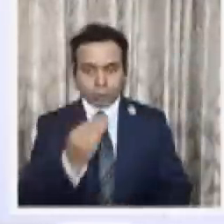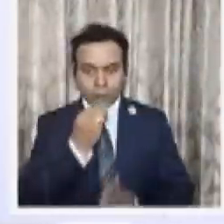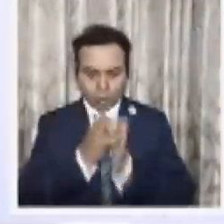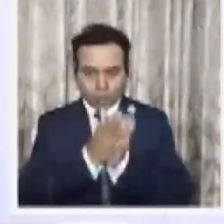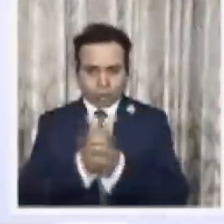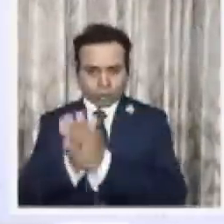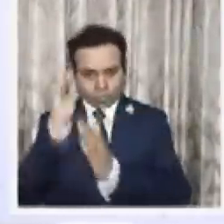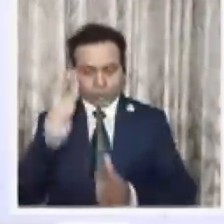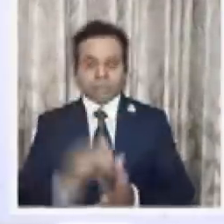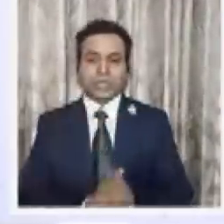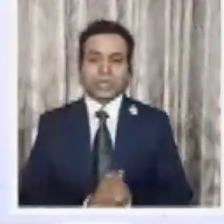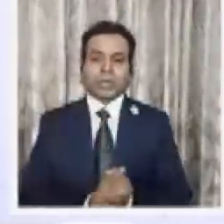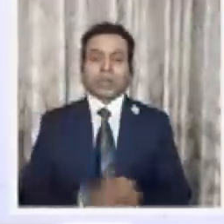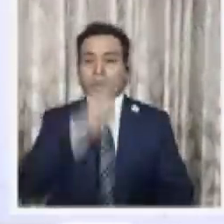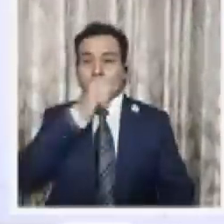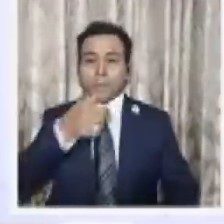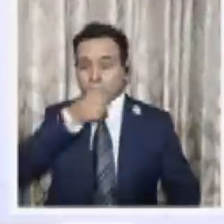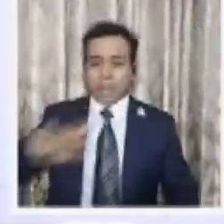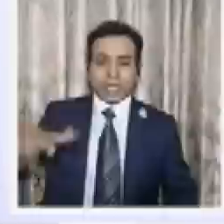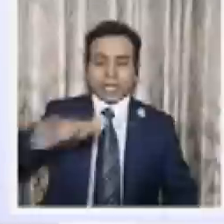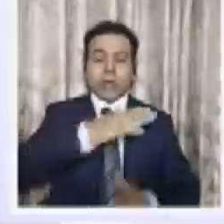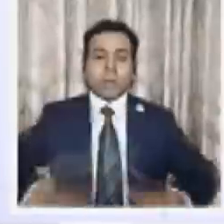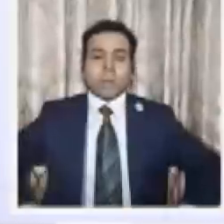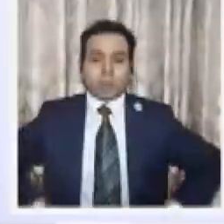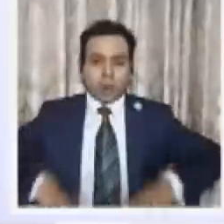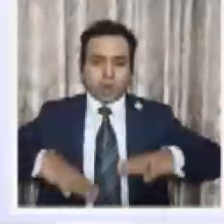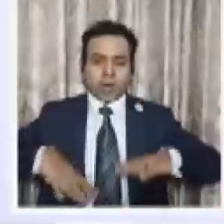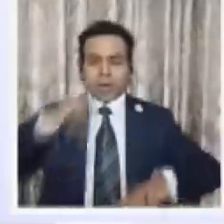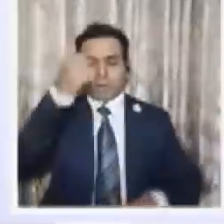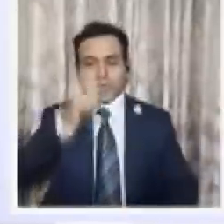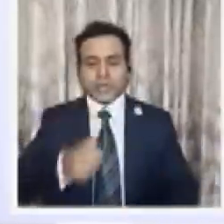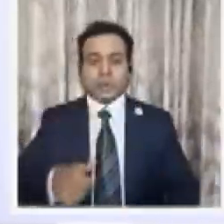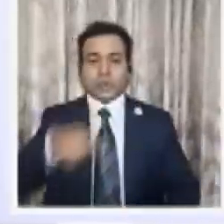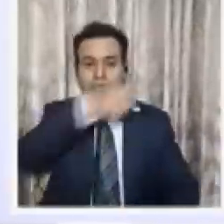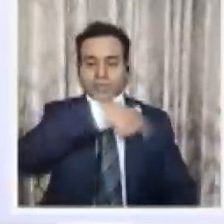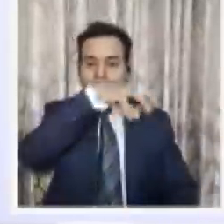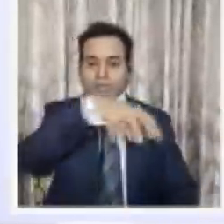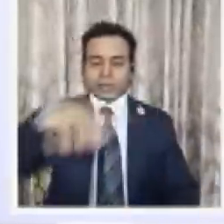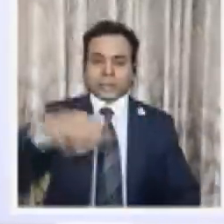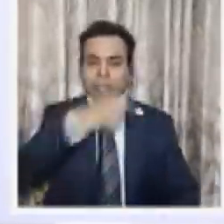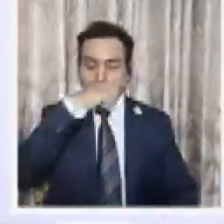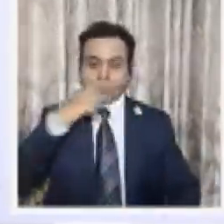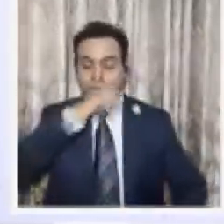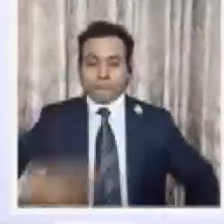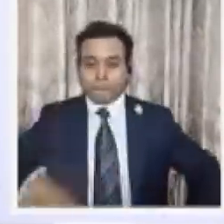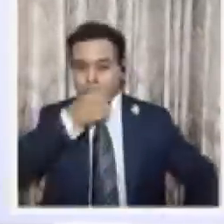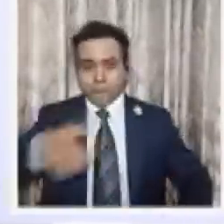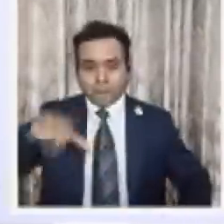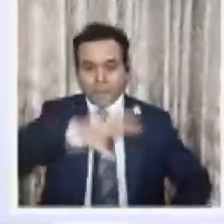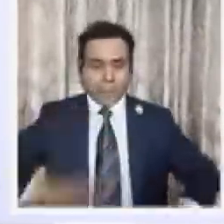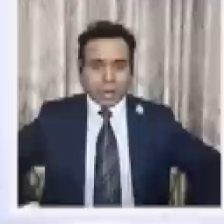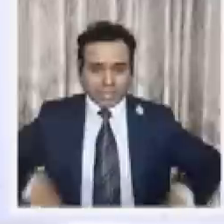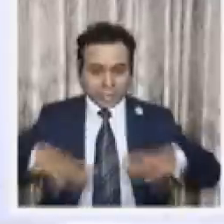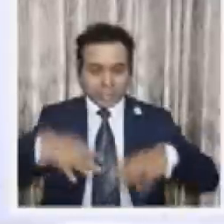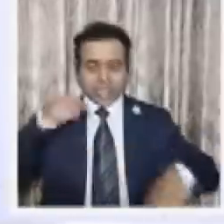তথ্য পরিবেশনের আগে একটি বিষয়ে সতর্কতা অবলম্বন করার জন্য অনুরোধ করছি। প্রাকৃতিক দুর্যোগ বন্যা, আমাদের অনেক